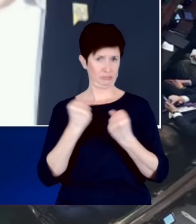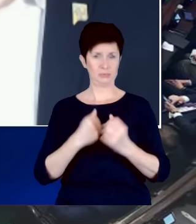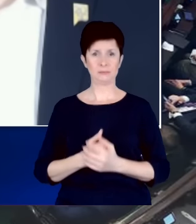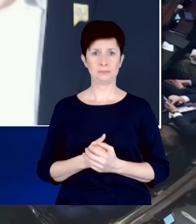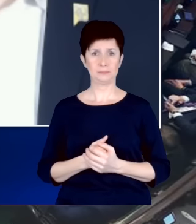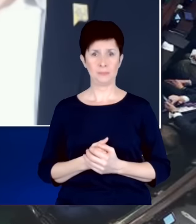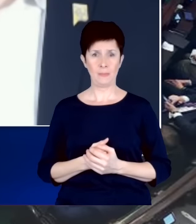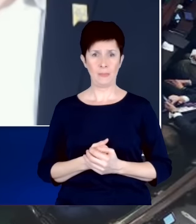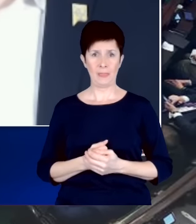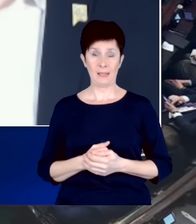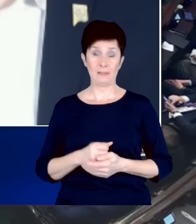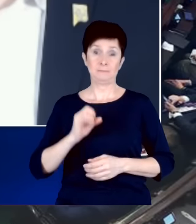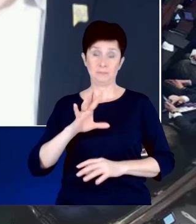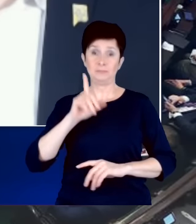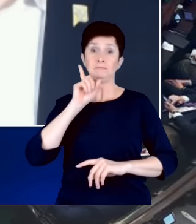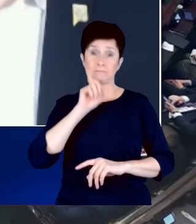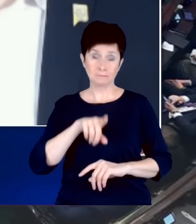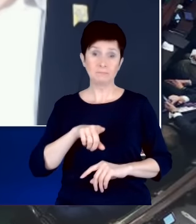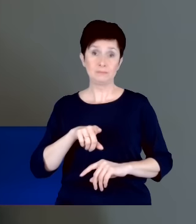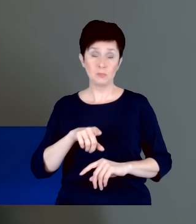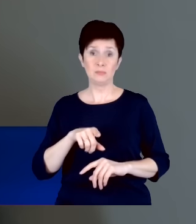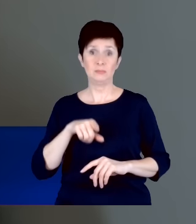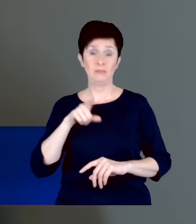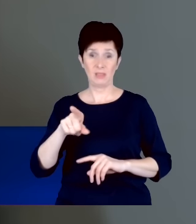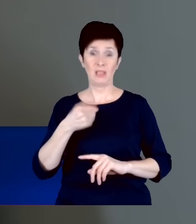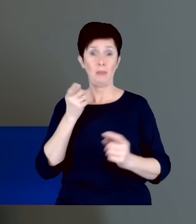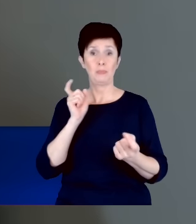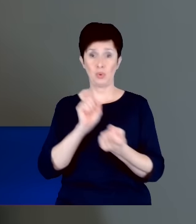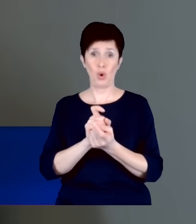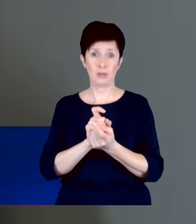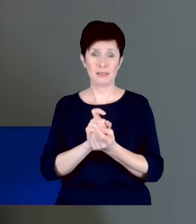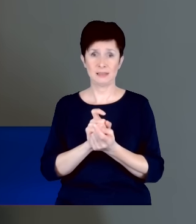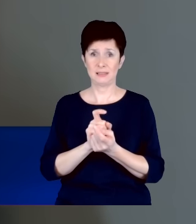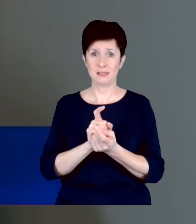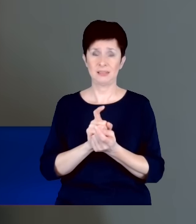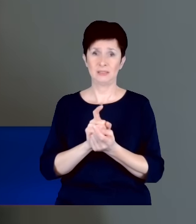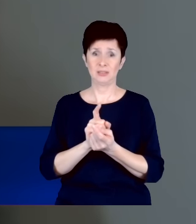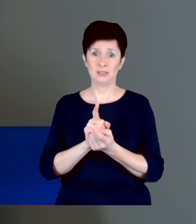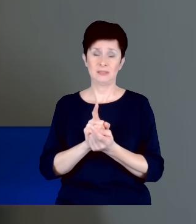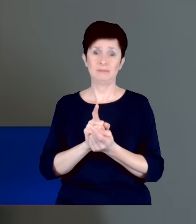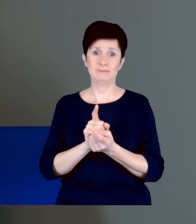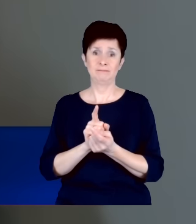No słusznie pani redaktor zauważyła, że ten protest to jest kolejny epizod ciągu